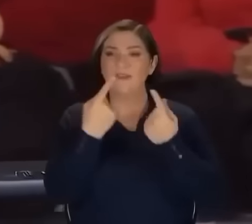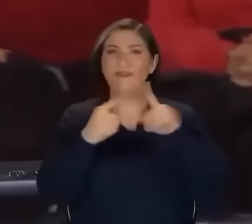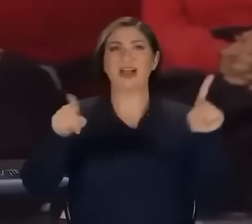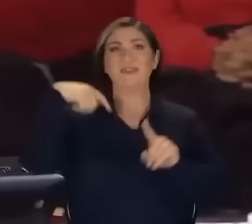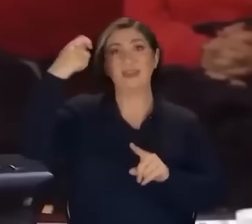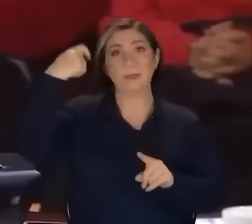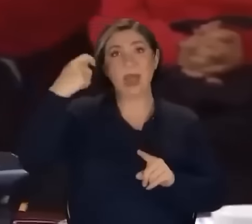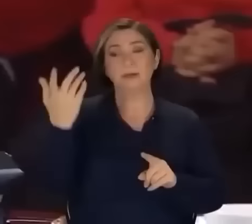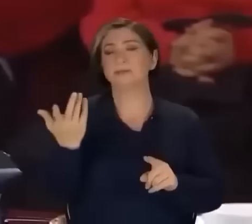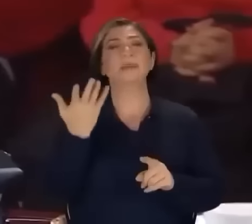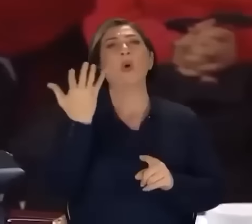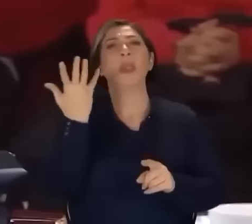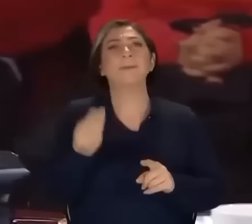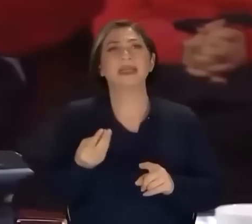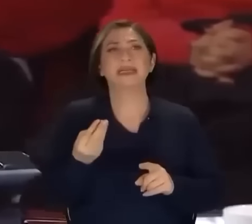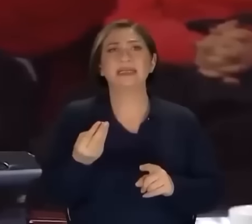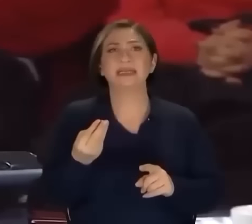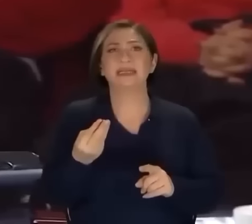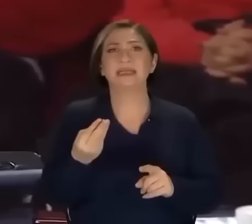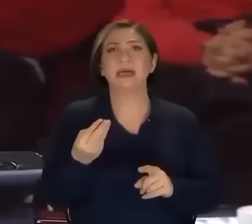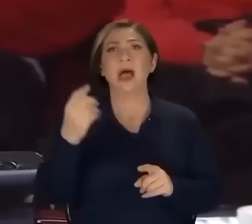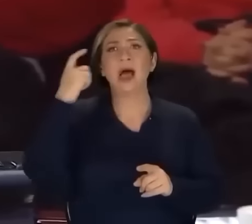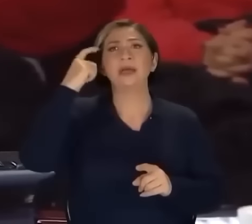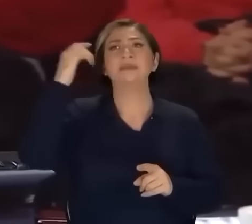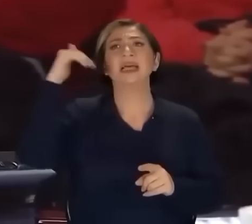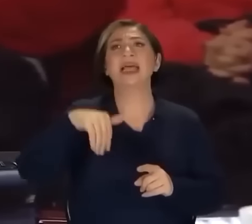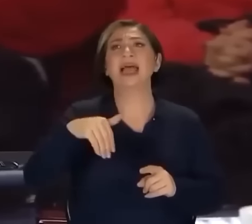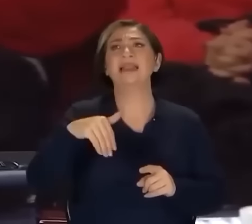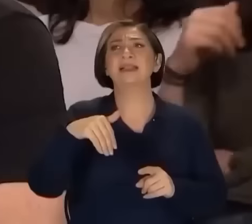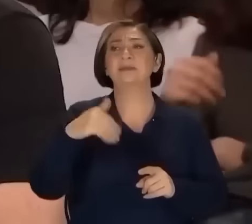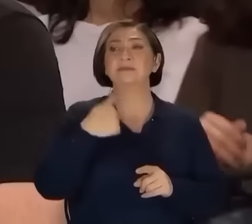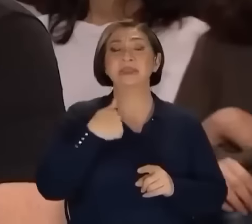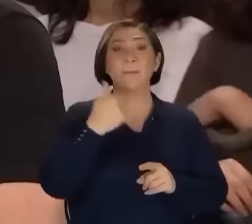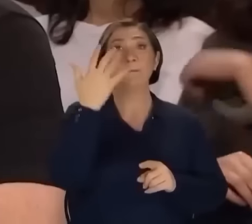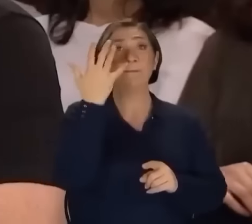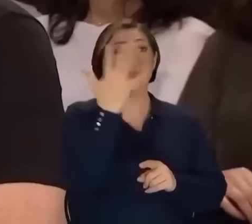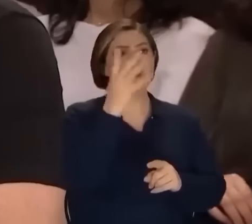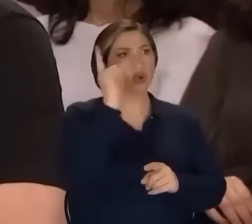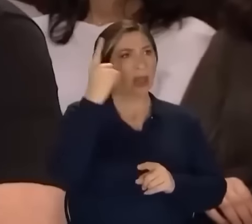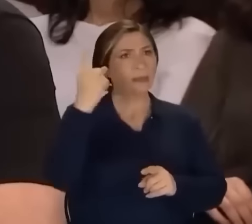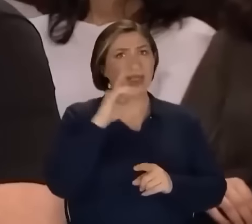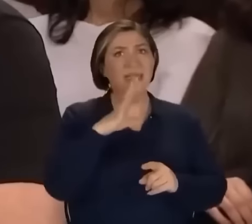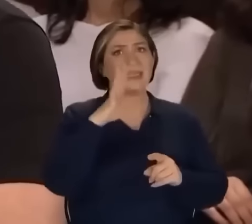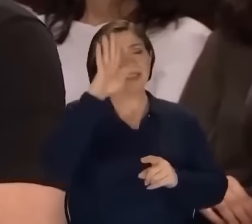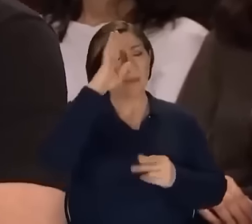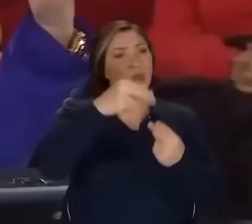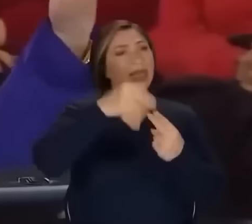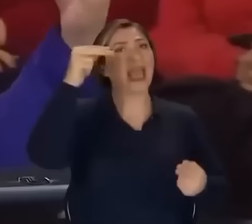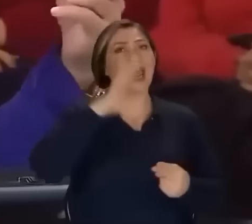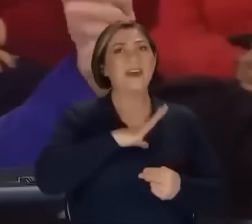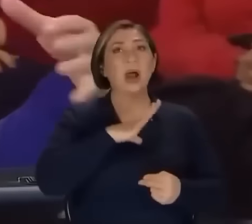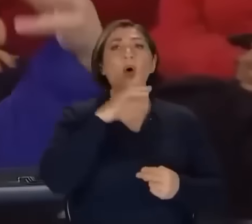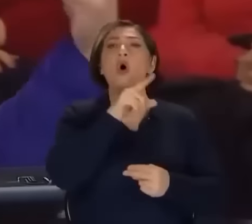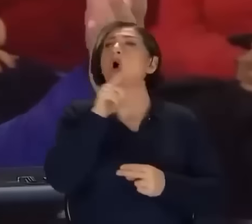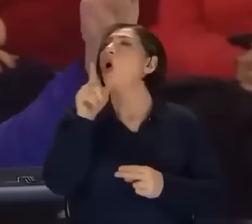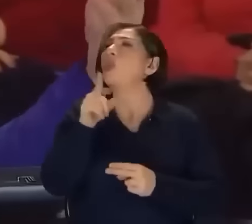filmler Mesela ne olabilir işte e aklımıza gelenler bizde mesela be yönetmenliği hatırlıyor musun İstanbul öyküleri varı var ama onlar Biraz